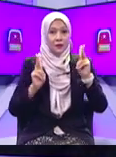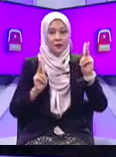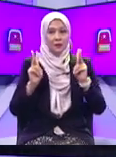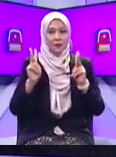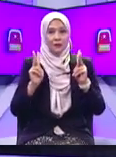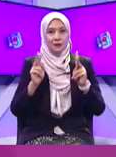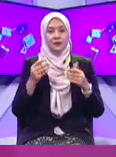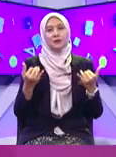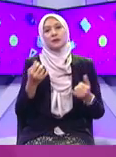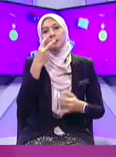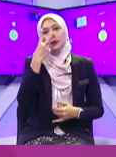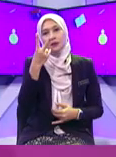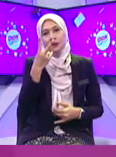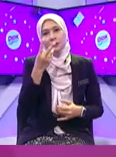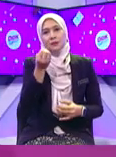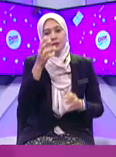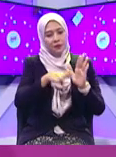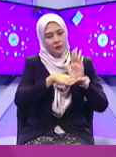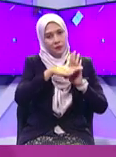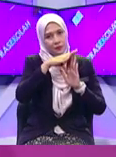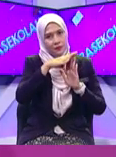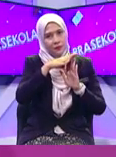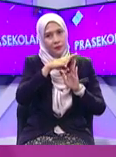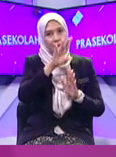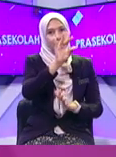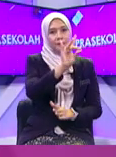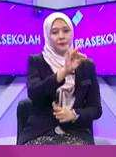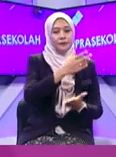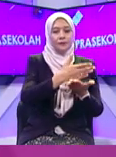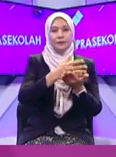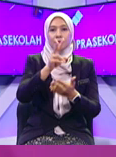berapakah Baki 8 tolak 2